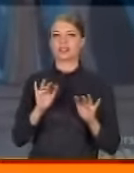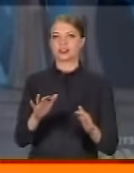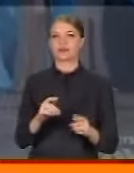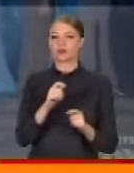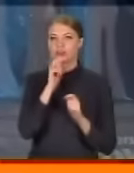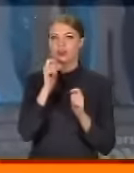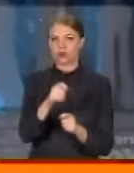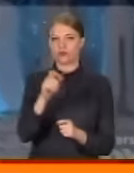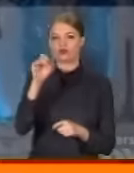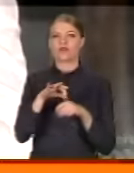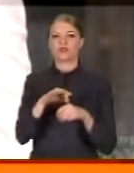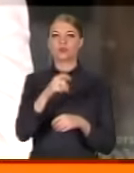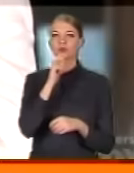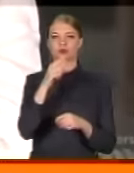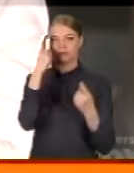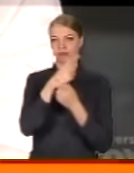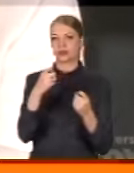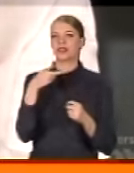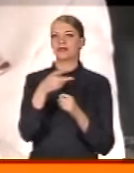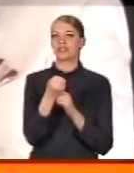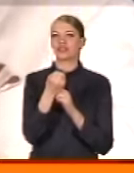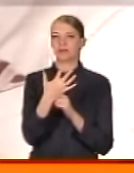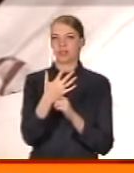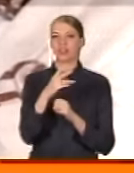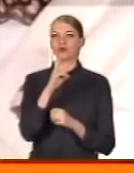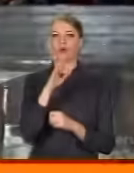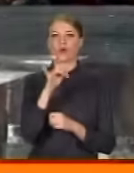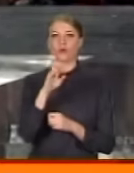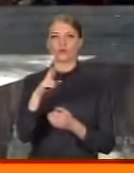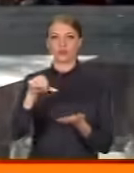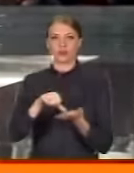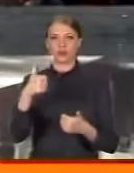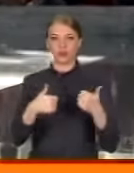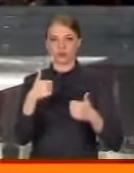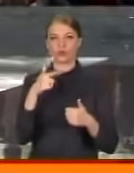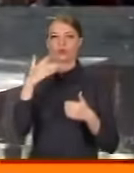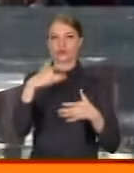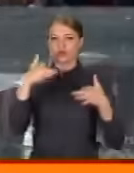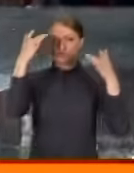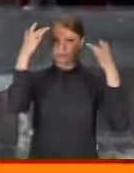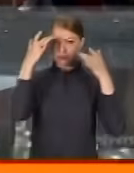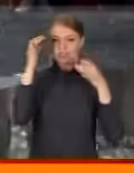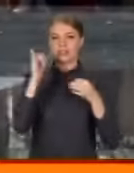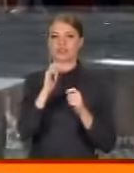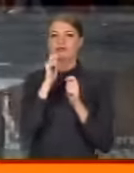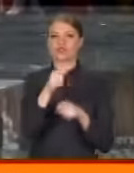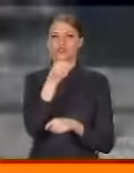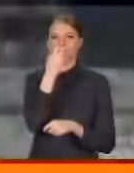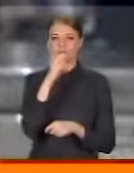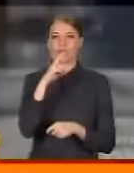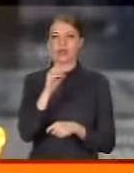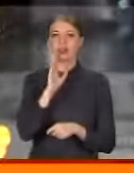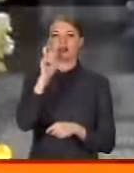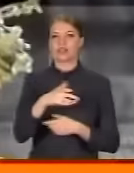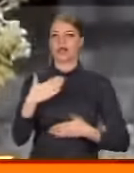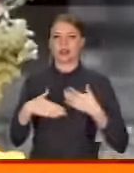нагородження. Ведучий проголосив місцесвіт 2015 колумбійську учасницю конкурсу. Їй вже вдягнули корону і вручили квіти, але